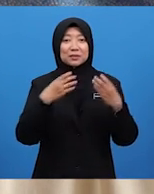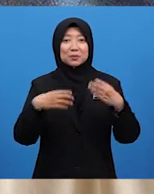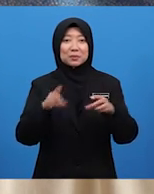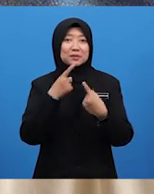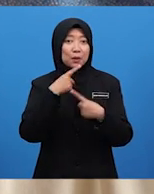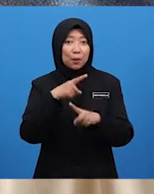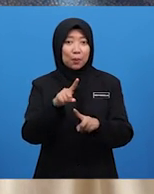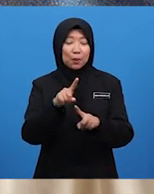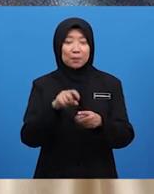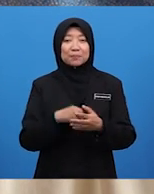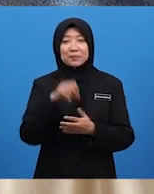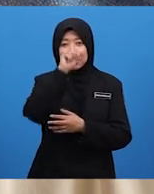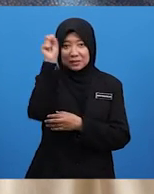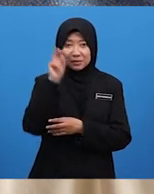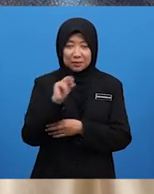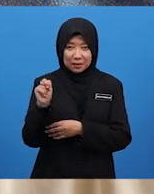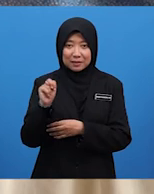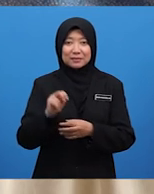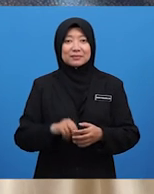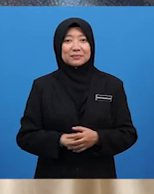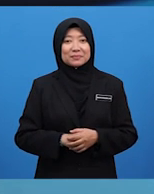menjawab beberapa soalan.